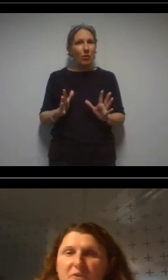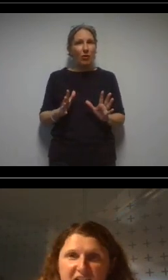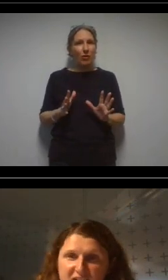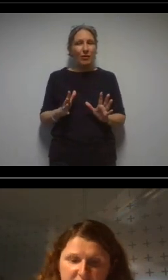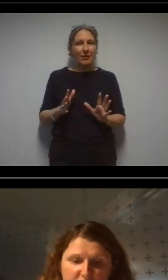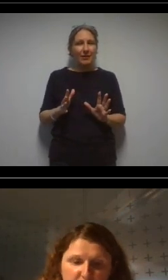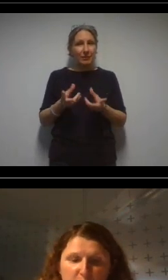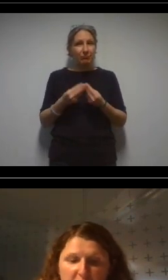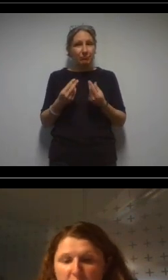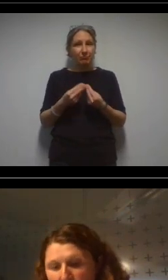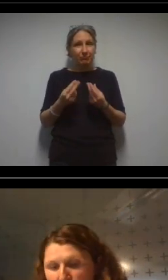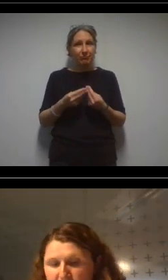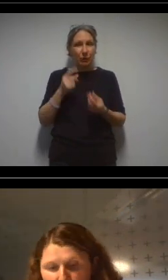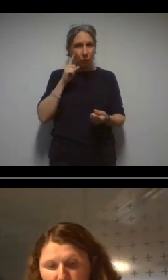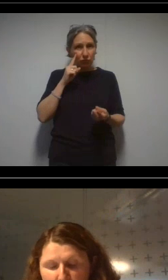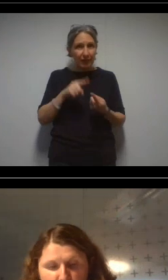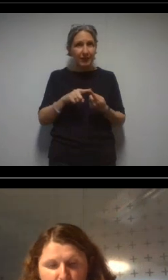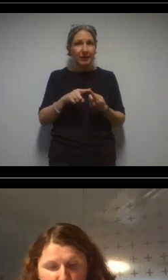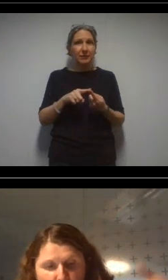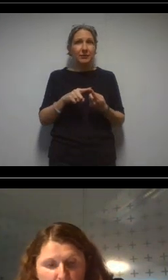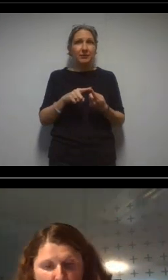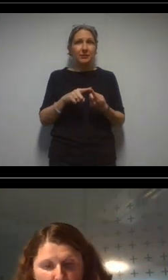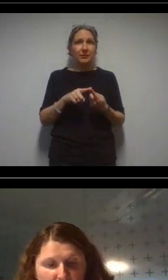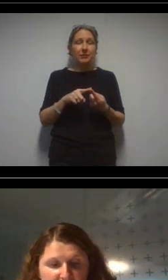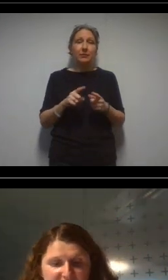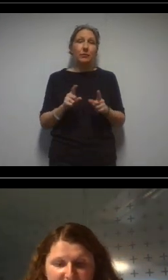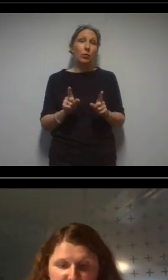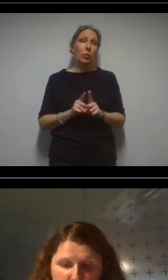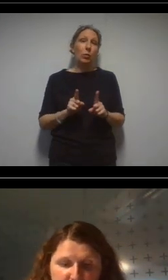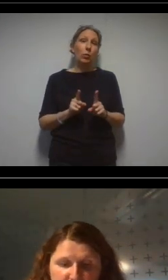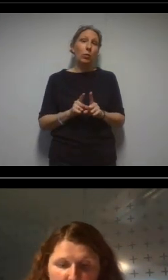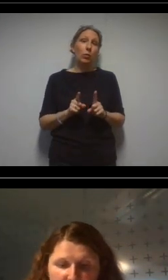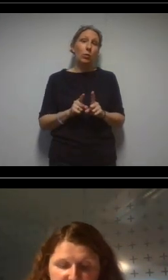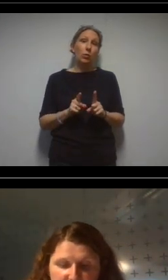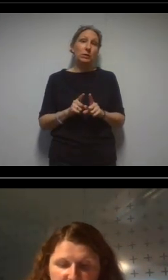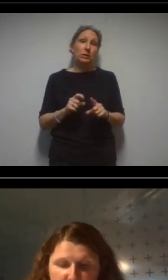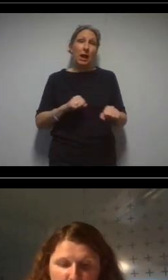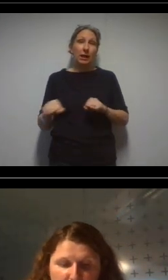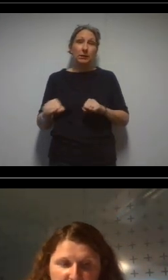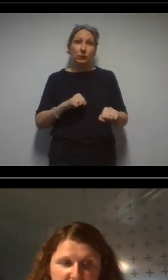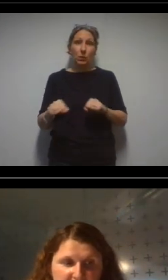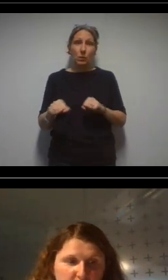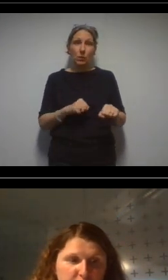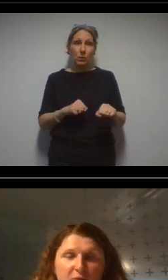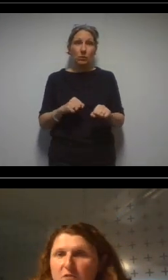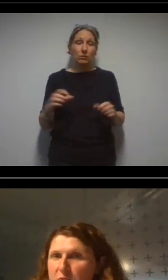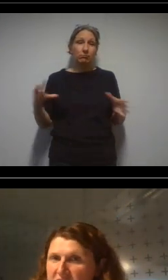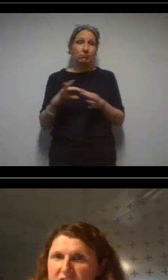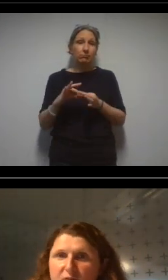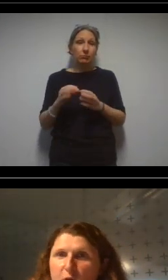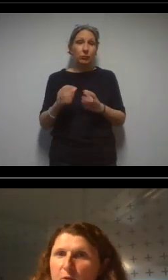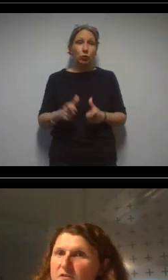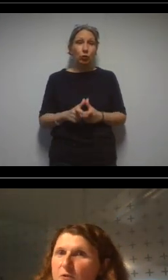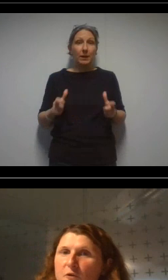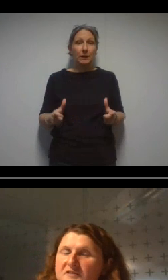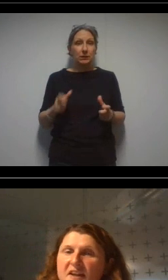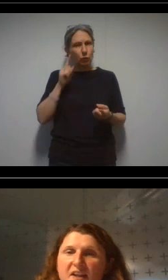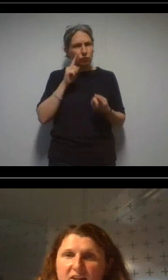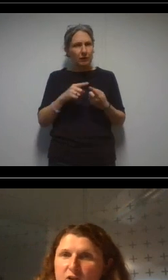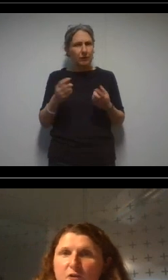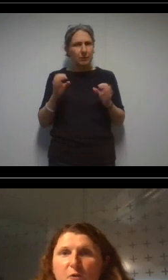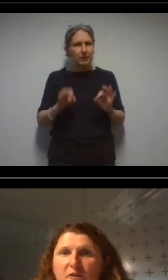sur les objectifs, mais et si on va même jusqu'aux actions mises en place avec les entreprises, quels en sont les objectifs, comment est-ce